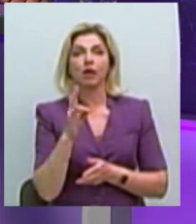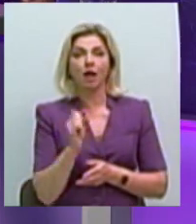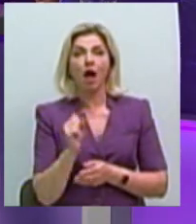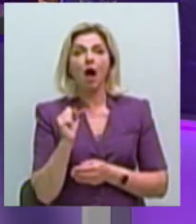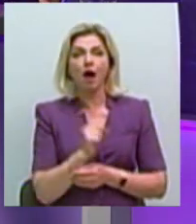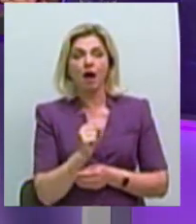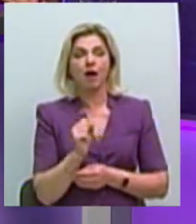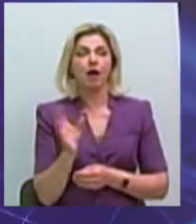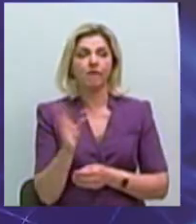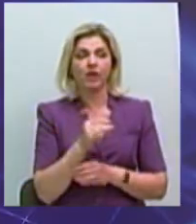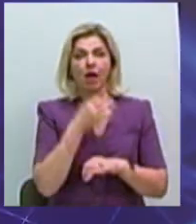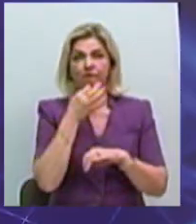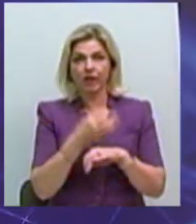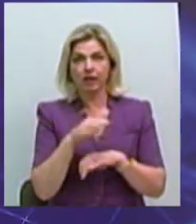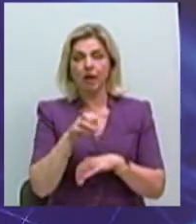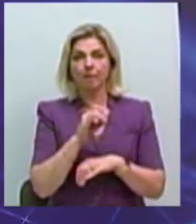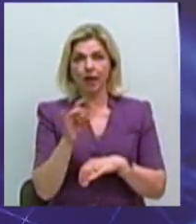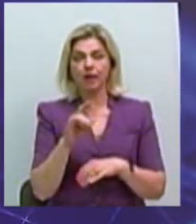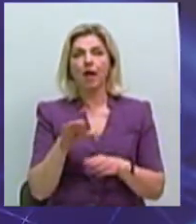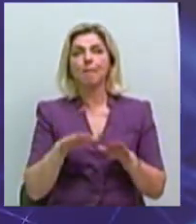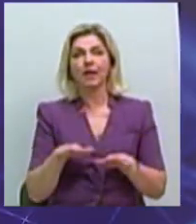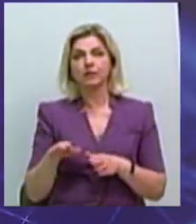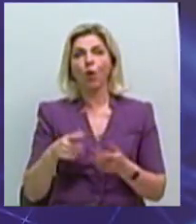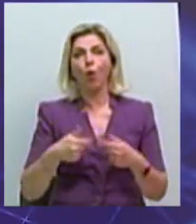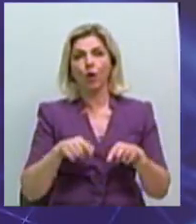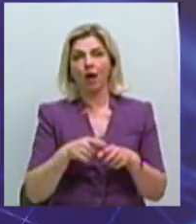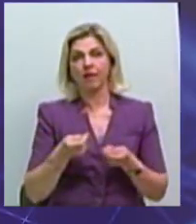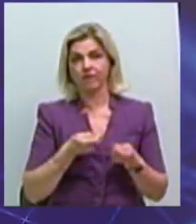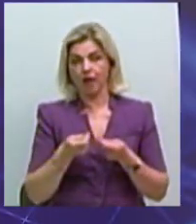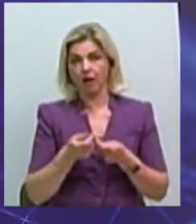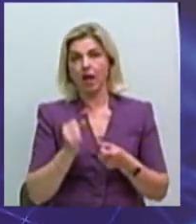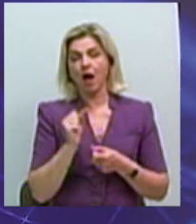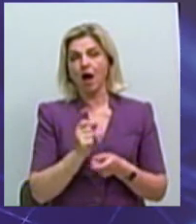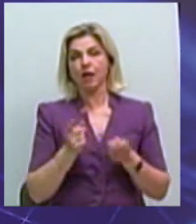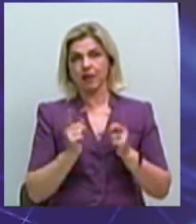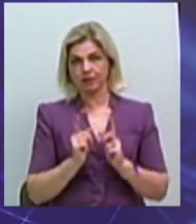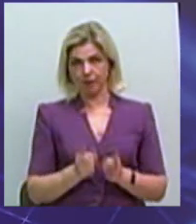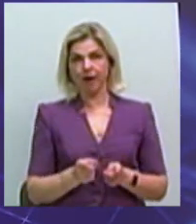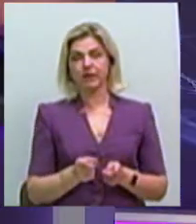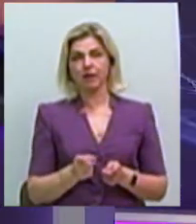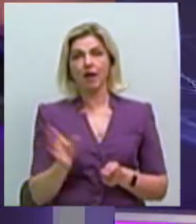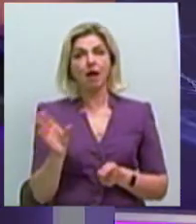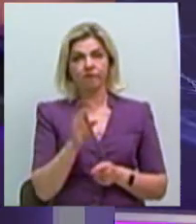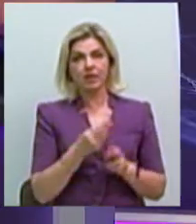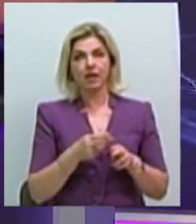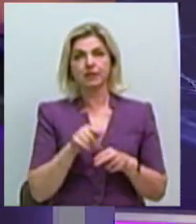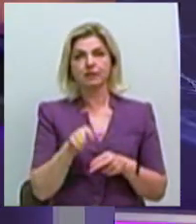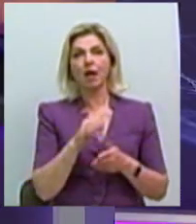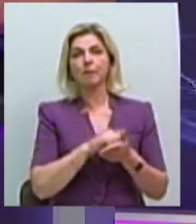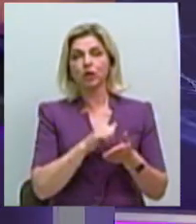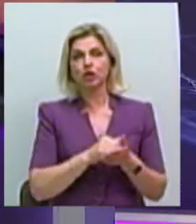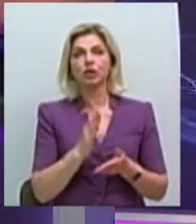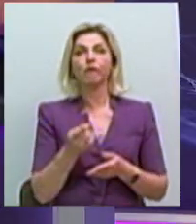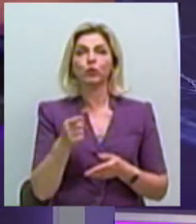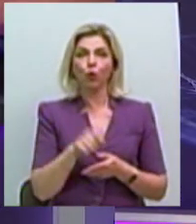відповідальність, відповідальність є мер, місцеві органи влади, як би, да? Але насправді вся ця причина саме в тому, що